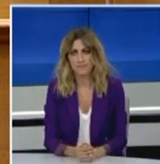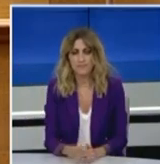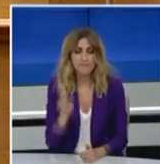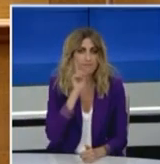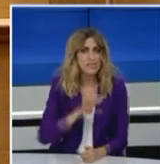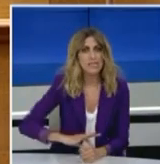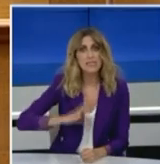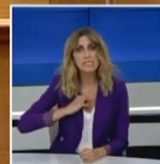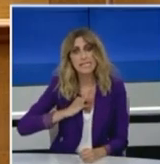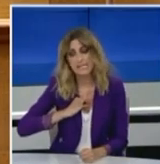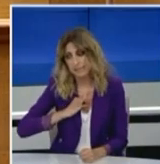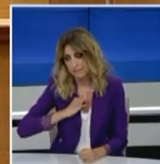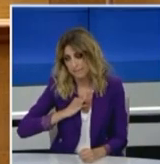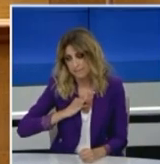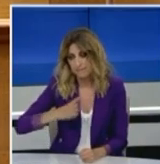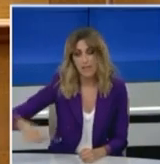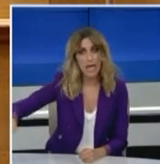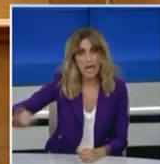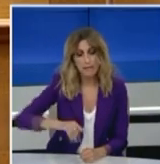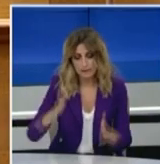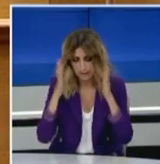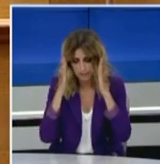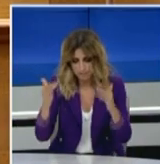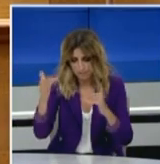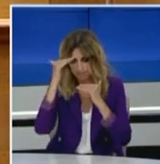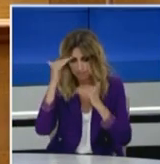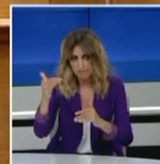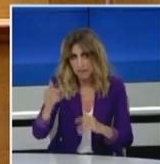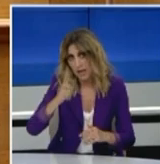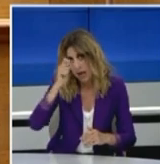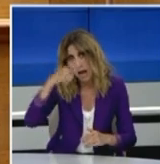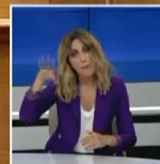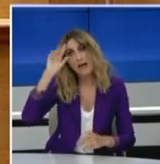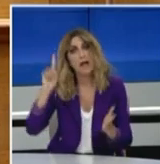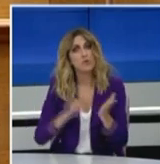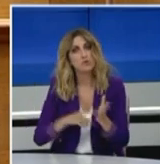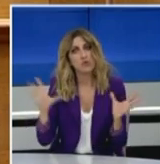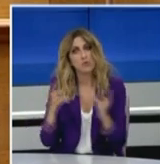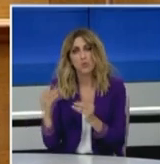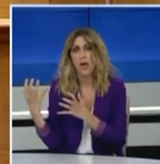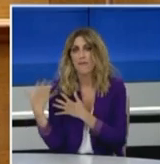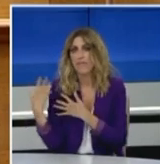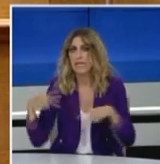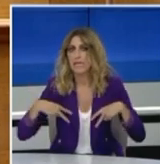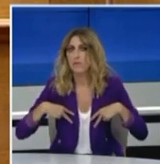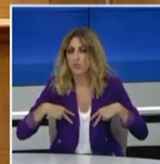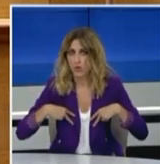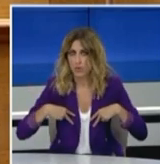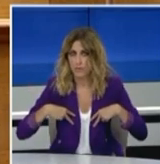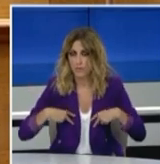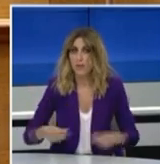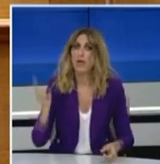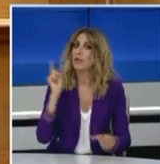όλων σας επίσης ήταν η προσήλωσή σας στον απαράδεκτο νόμο περί ευθύνης υπουργών, που ενώ